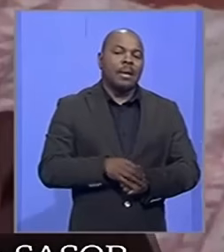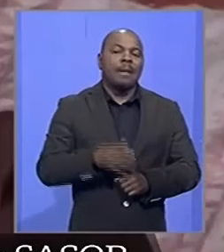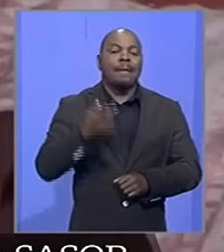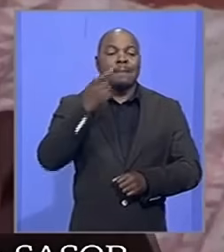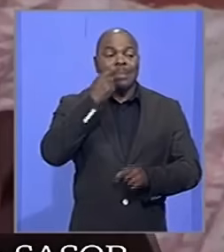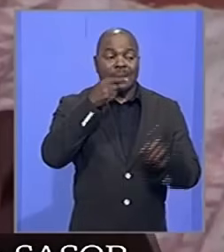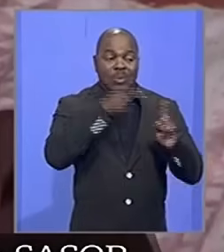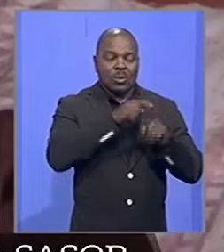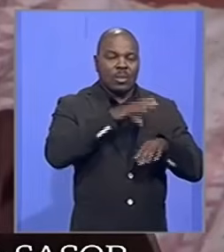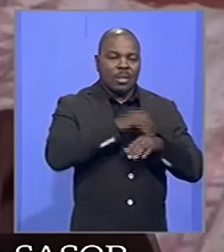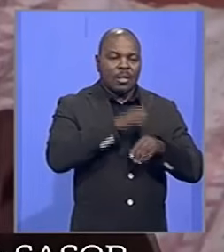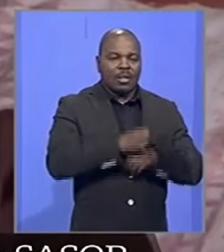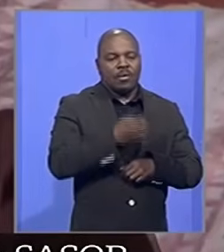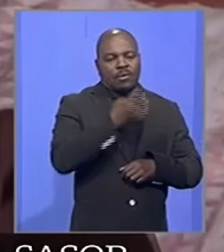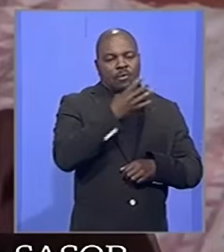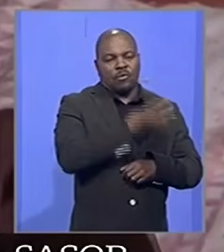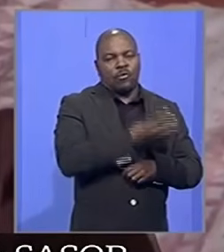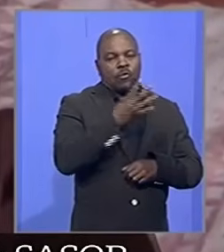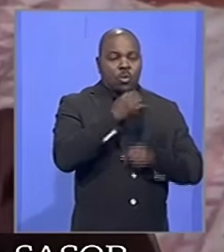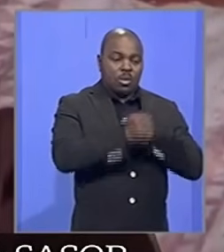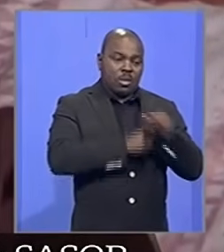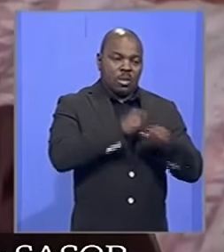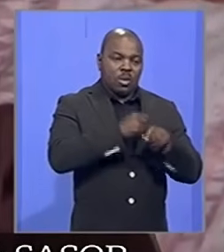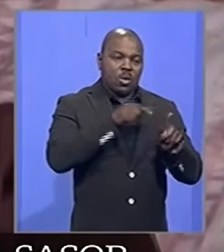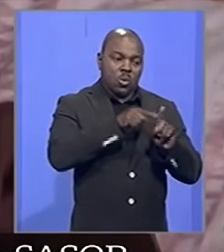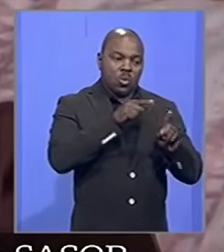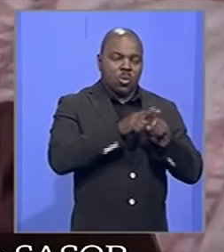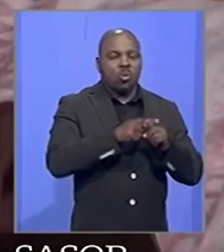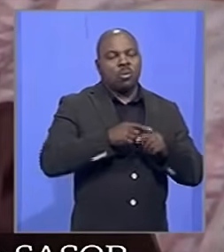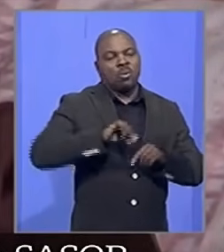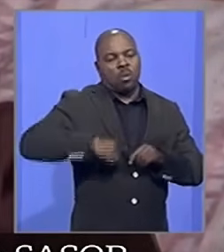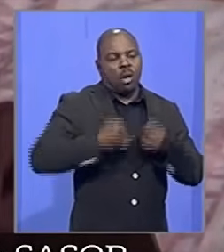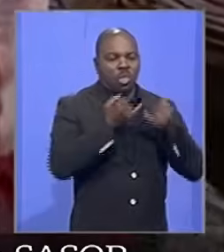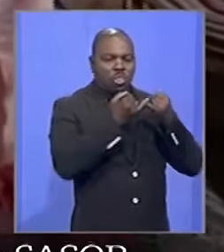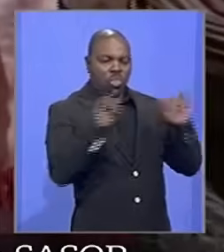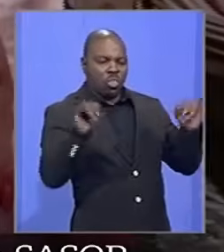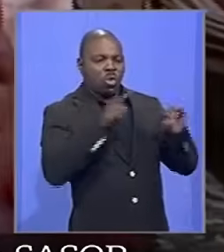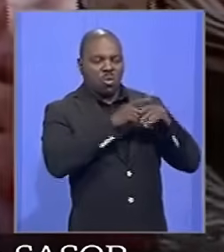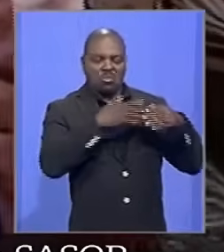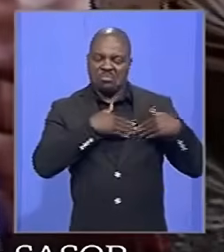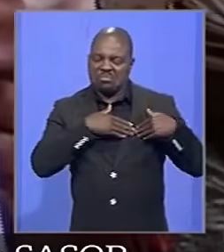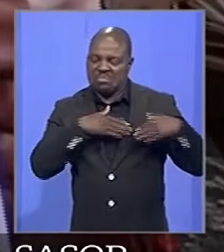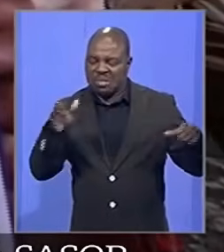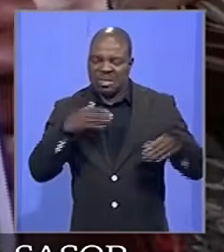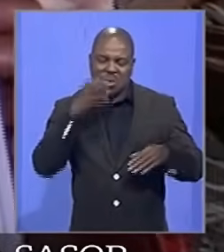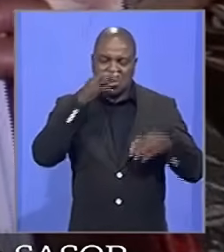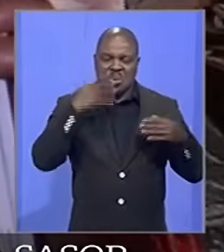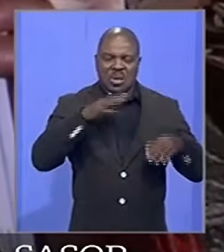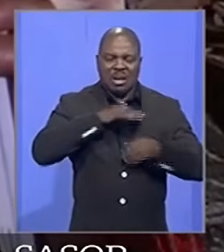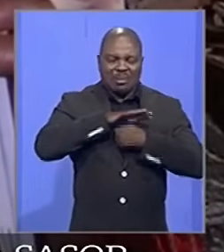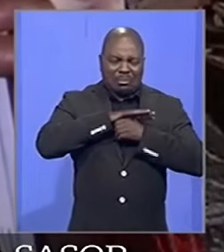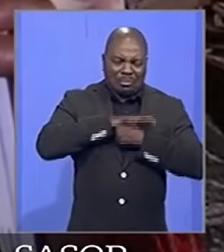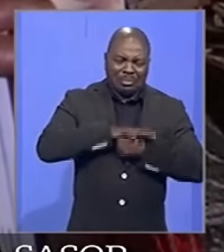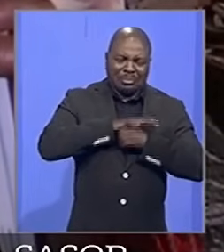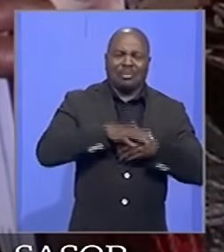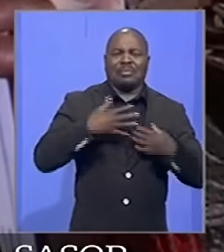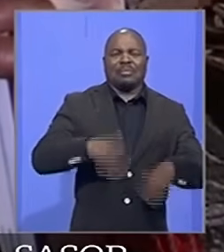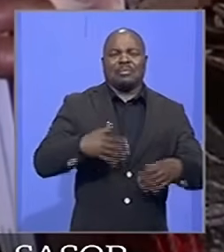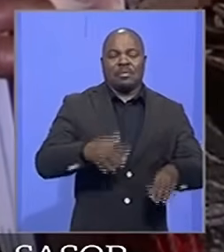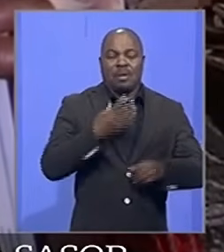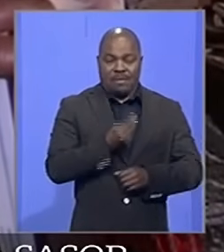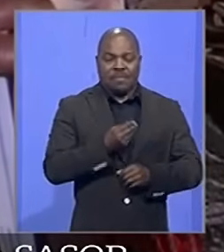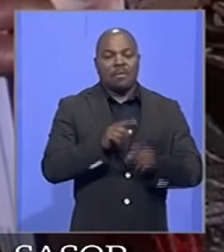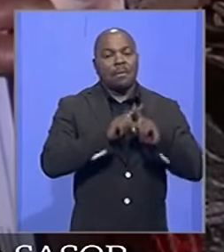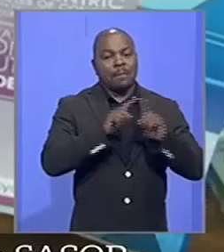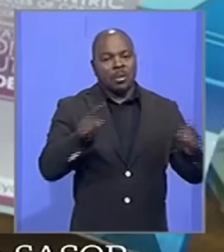di le 44 yo neng a kgaogane le mogatse o ne a bua phatlalatsa ka kgatelelo ya maikutlo. Ba re lefa a